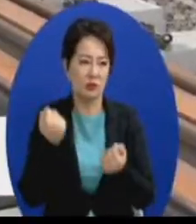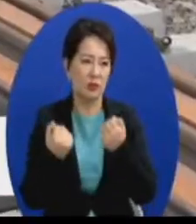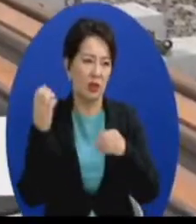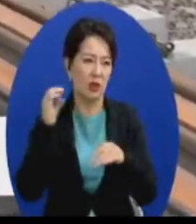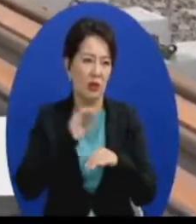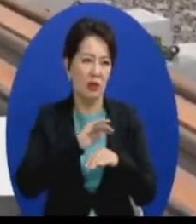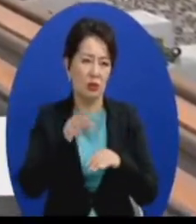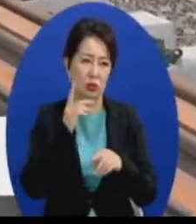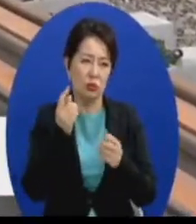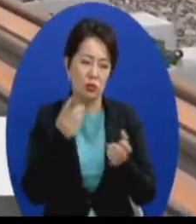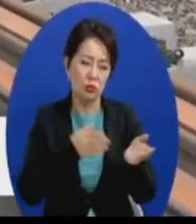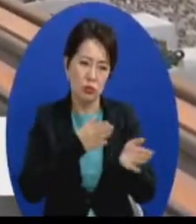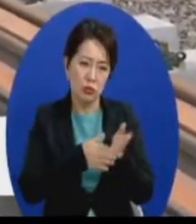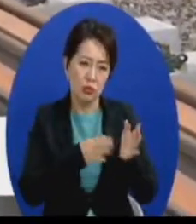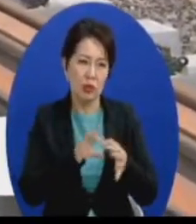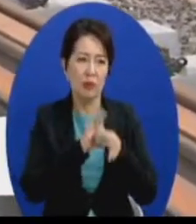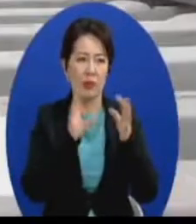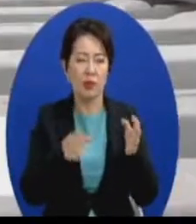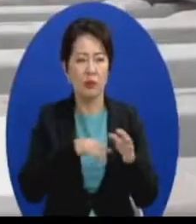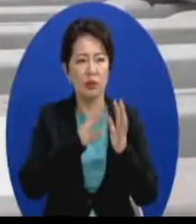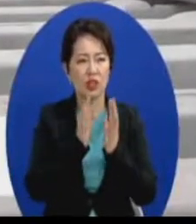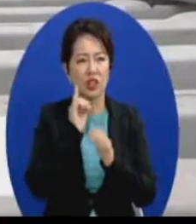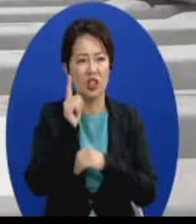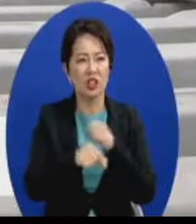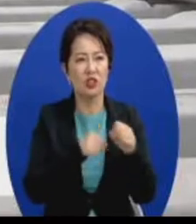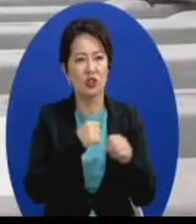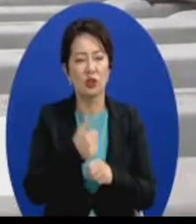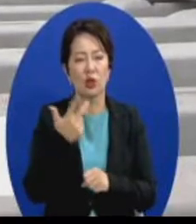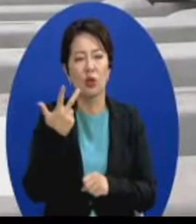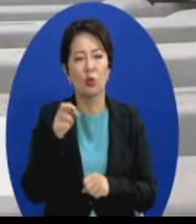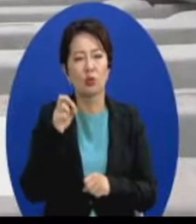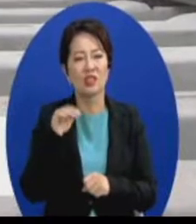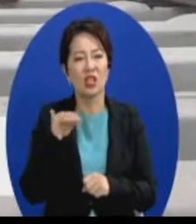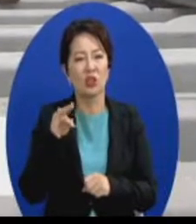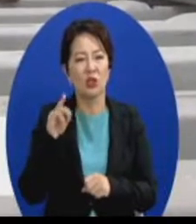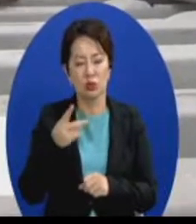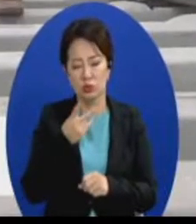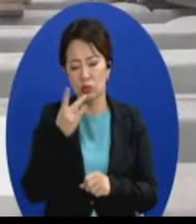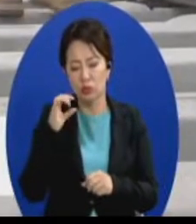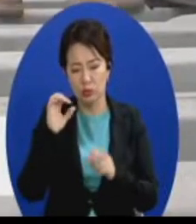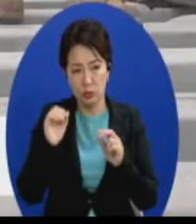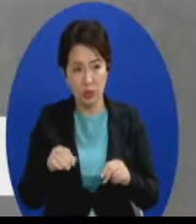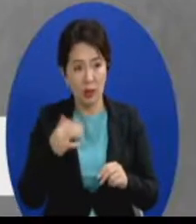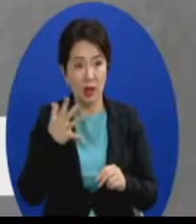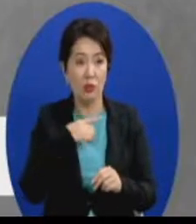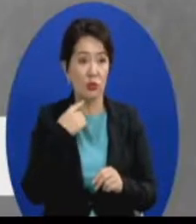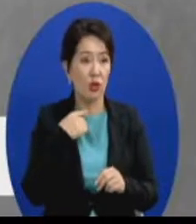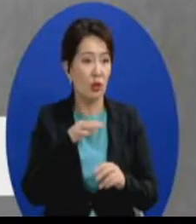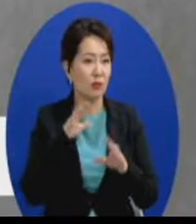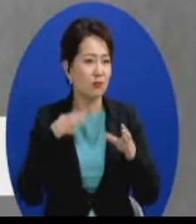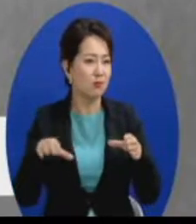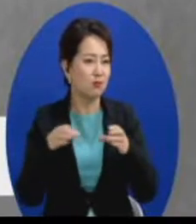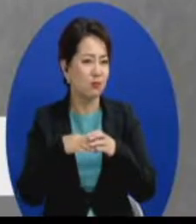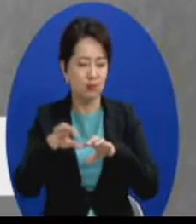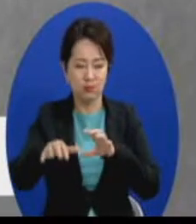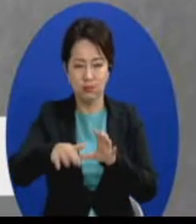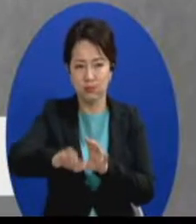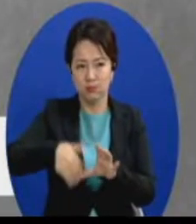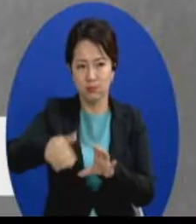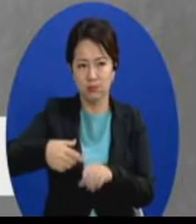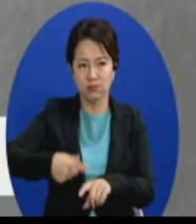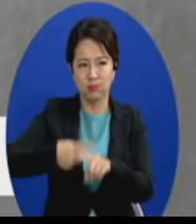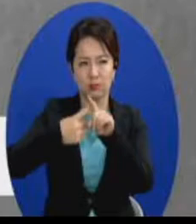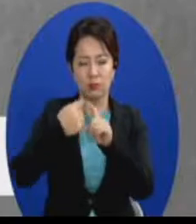төмөр зам ашиглалтанд орсноор жилдээ 30 сая тонн нүүрс экспортлох боломжтой болно. Ингэснээр 5 толгой бүлэг орд орчмын уурхаануудын олборлолтын